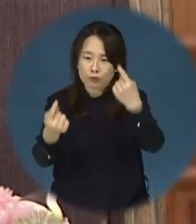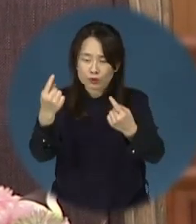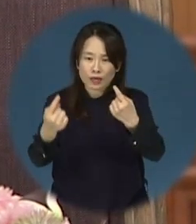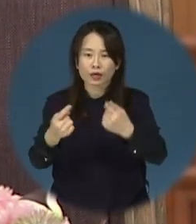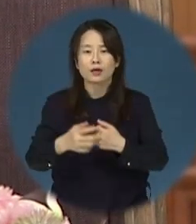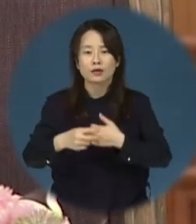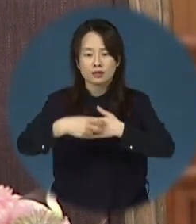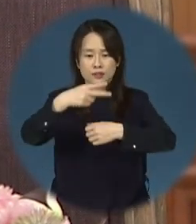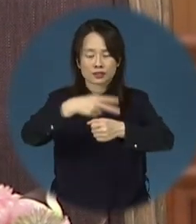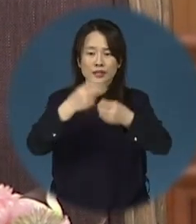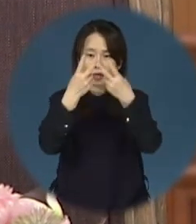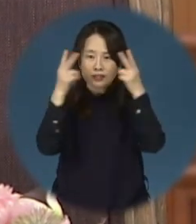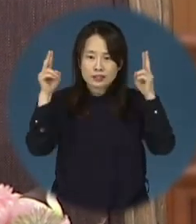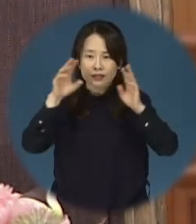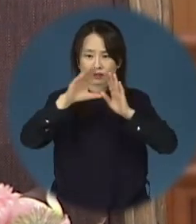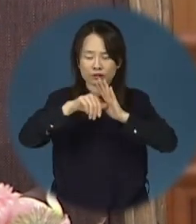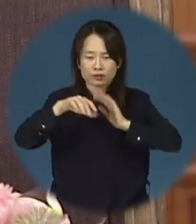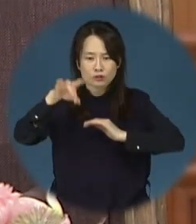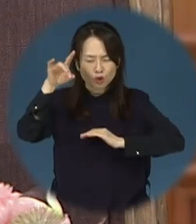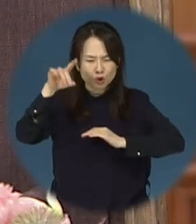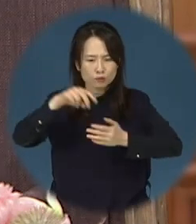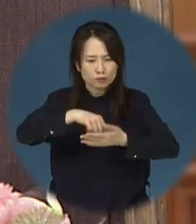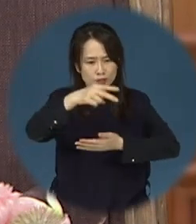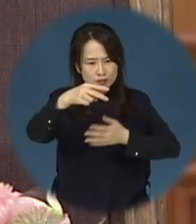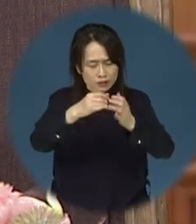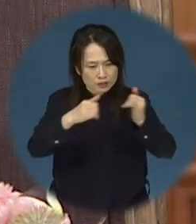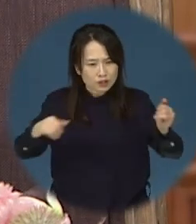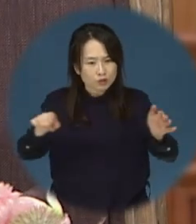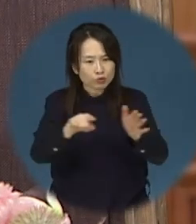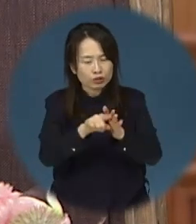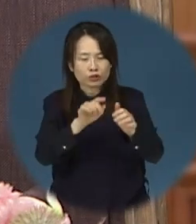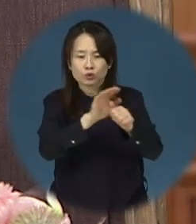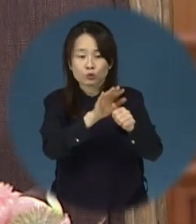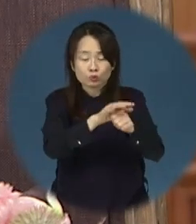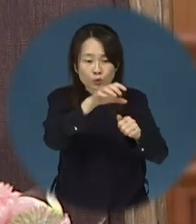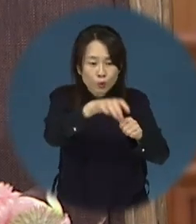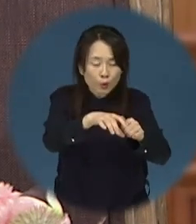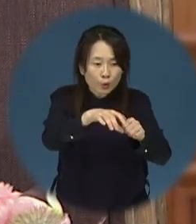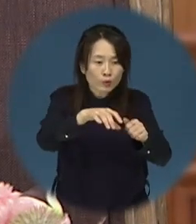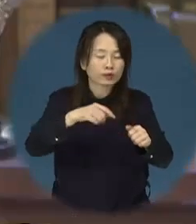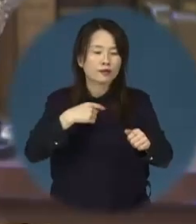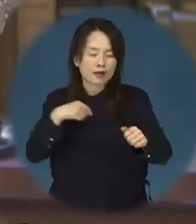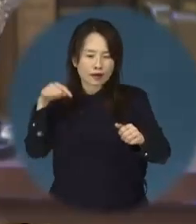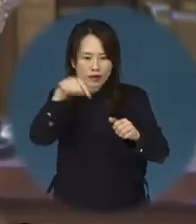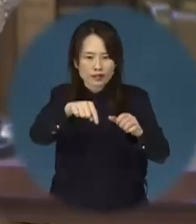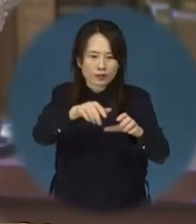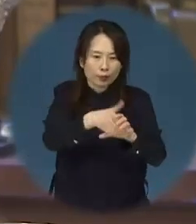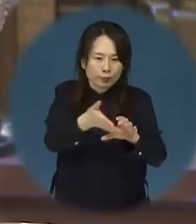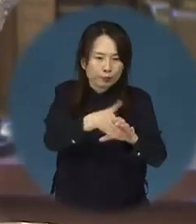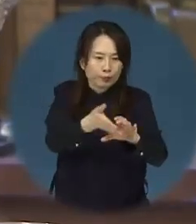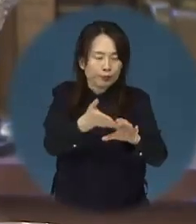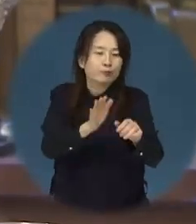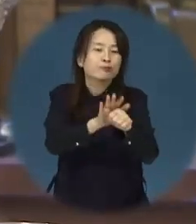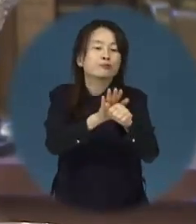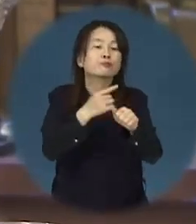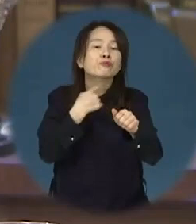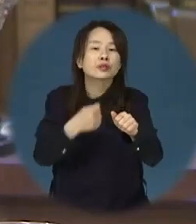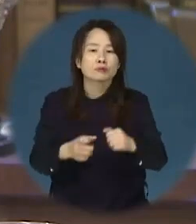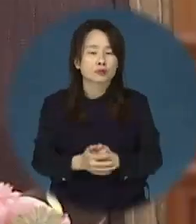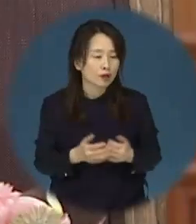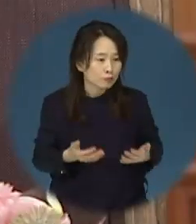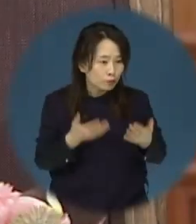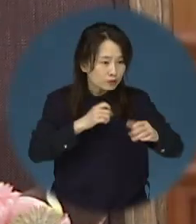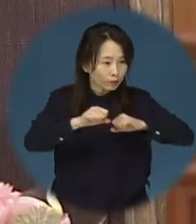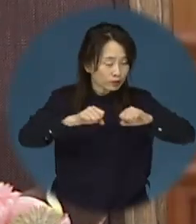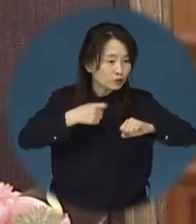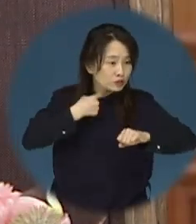2학년 때 처음 노숙인들 밥 먹고 이러는 거 설거지하고 그런 일을 하면서 그때 봉사활동 예, 예. 가신 거예요? 예, 예,